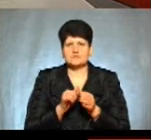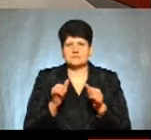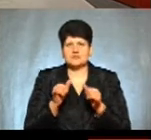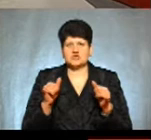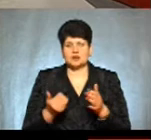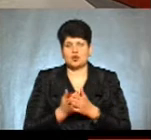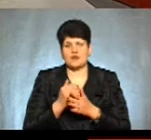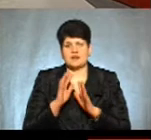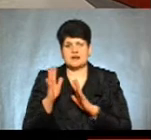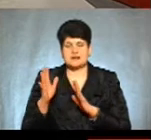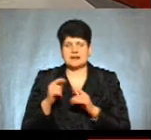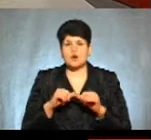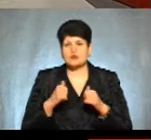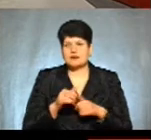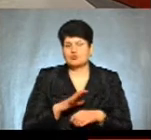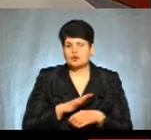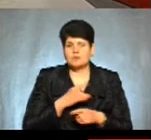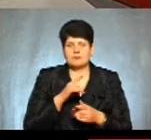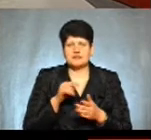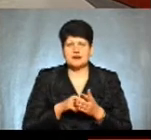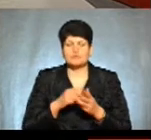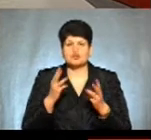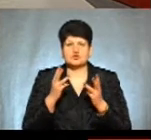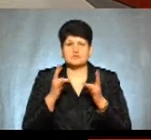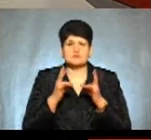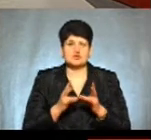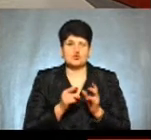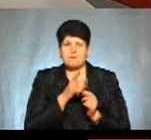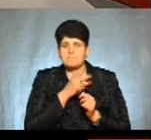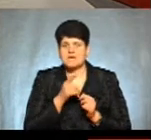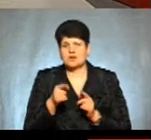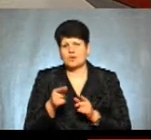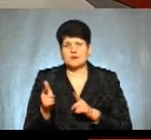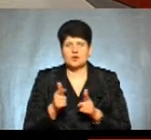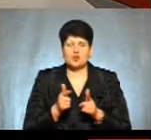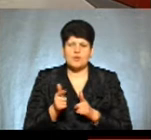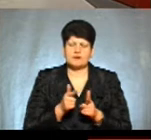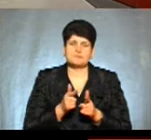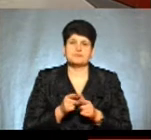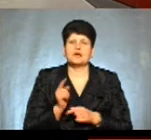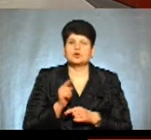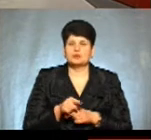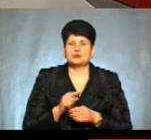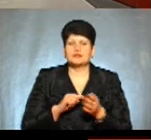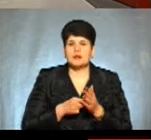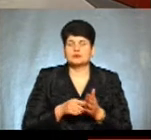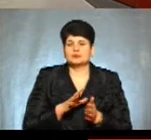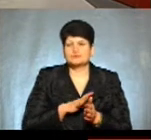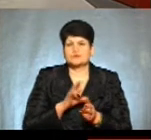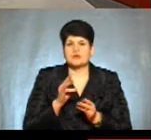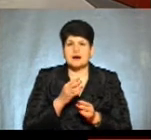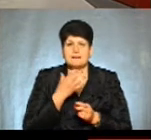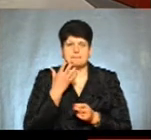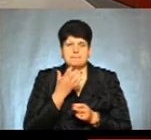ліси. А на колегі стояло питання по пожежно-безпечному періоду її підготовки, тому наголо зробився більше